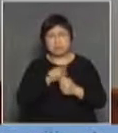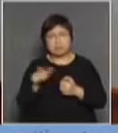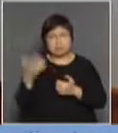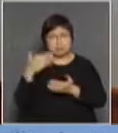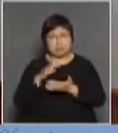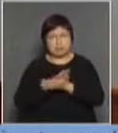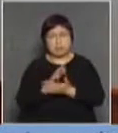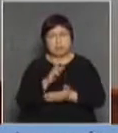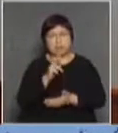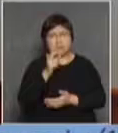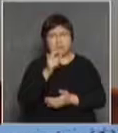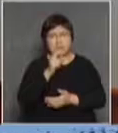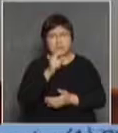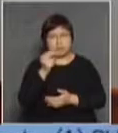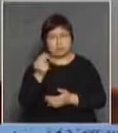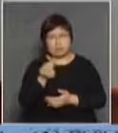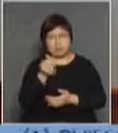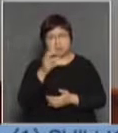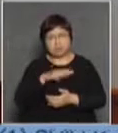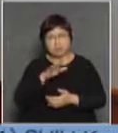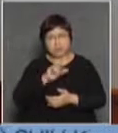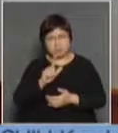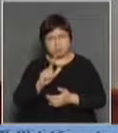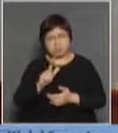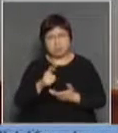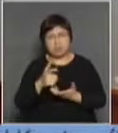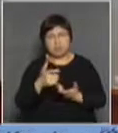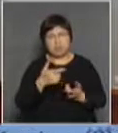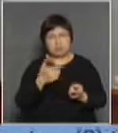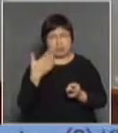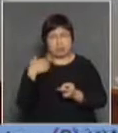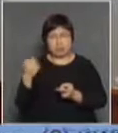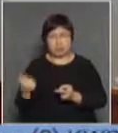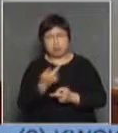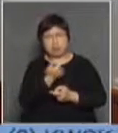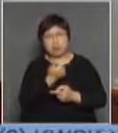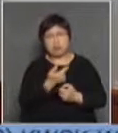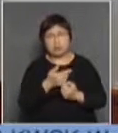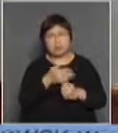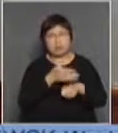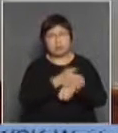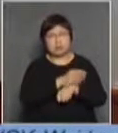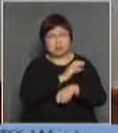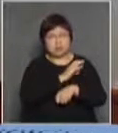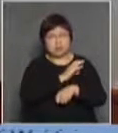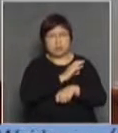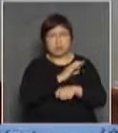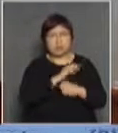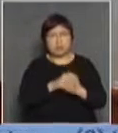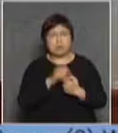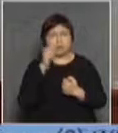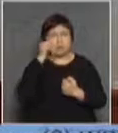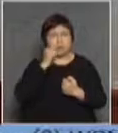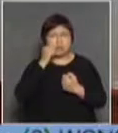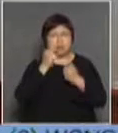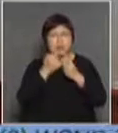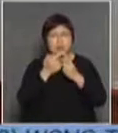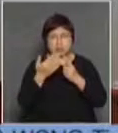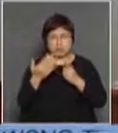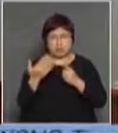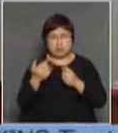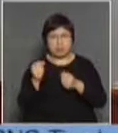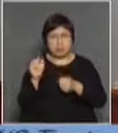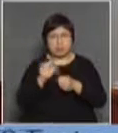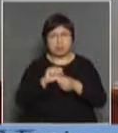的75,800個還要少，但社會的長者人口卻增加